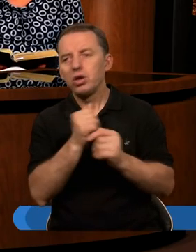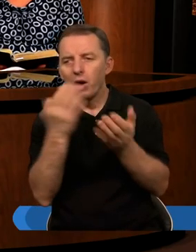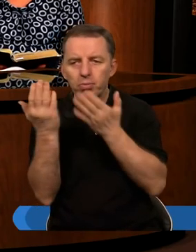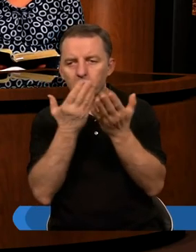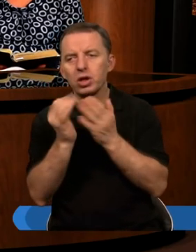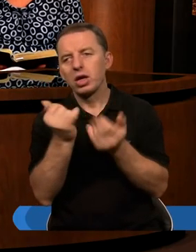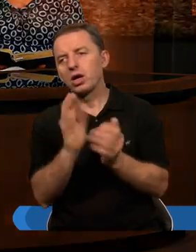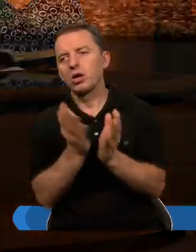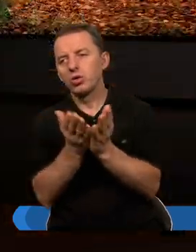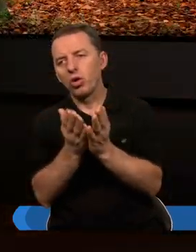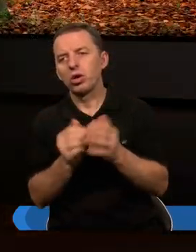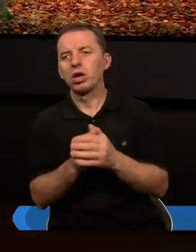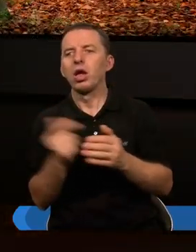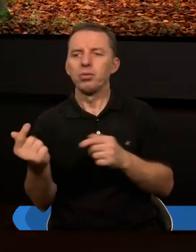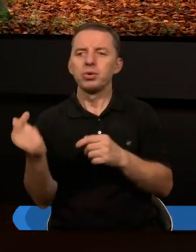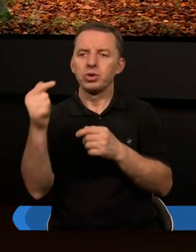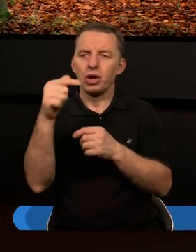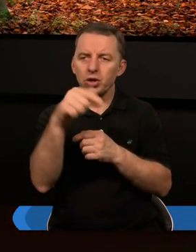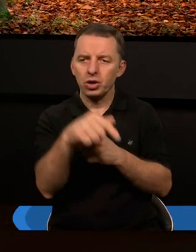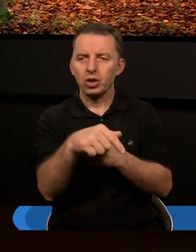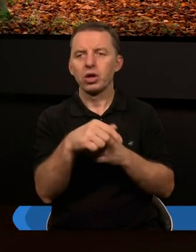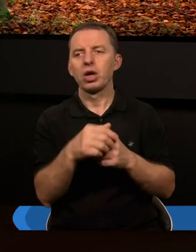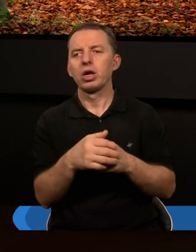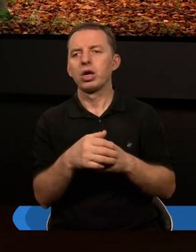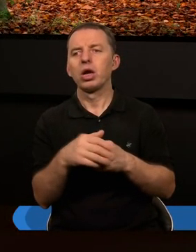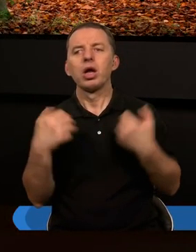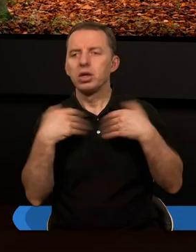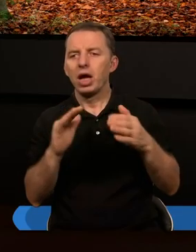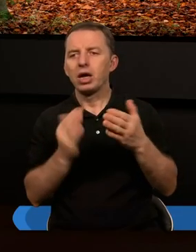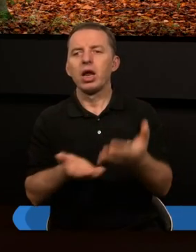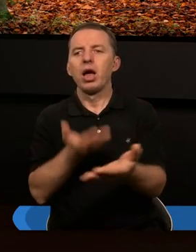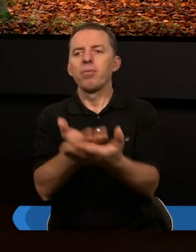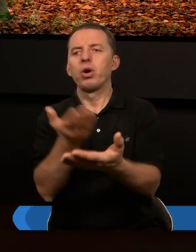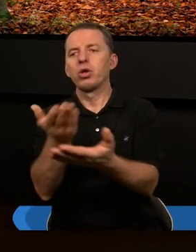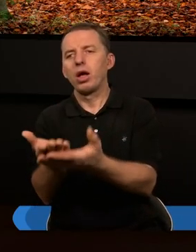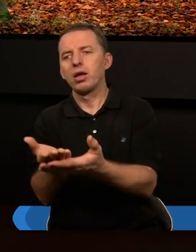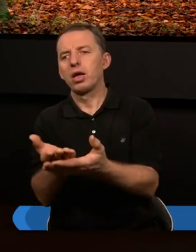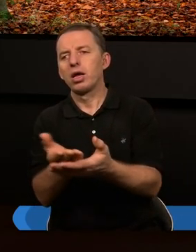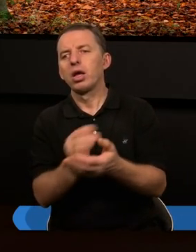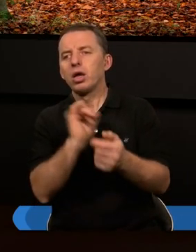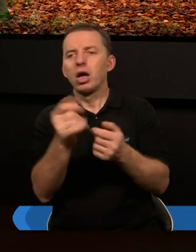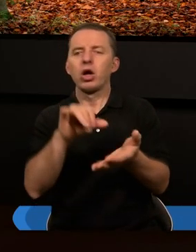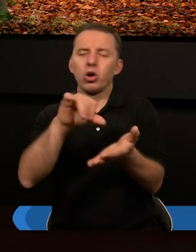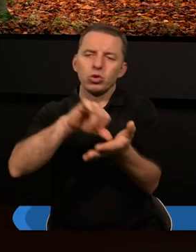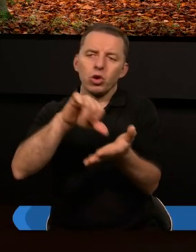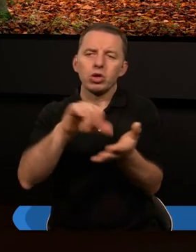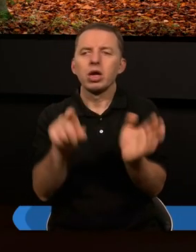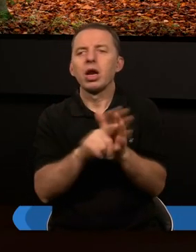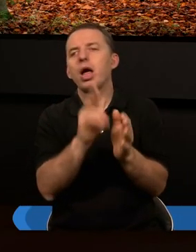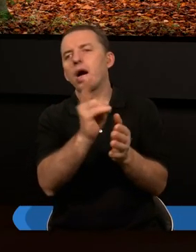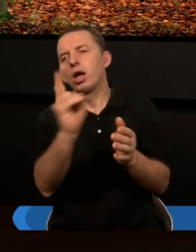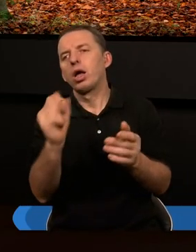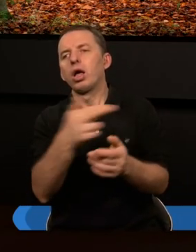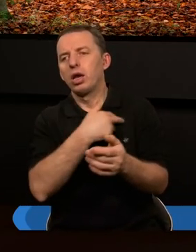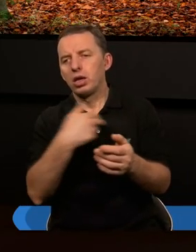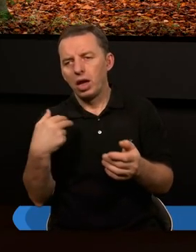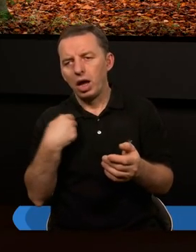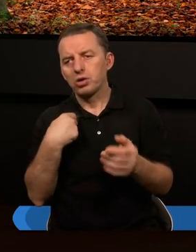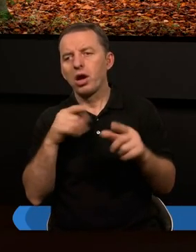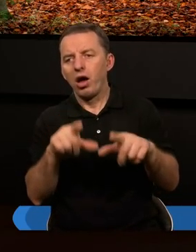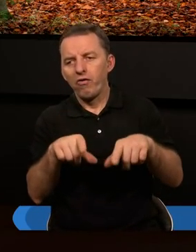poczytania jakiejś książki, a przyjście... Znaczy, nie chcę podawać, bo nie ma jakby złotego środka dla każdego. To są